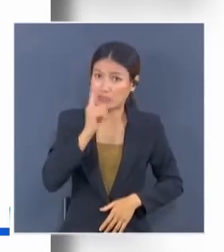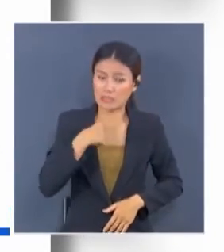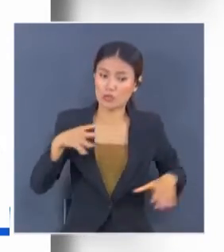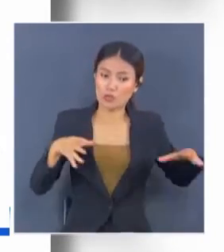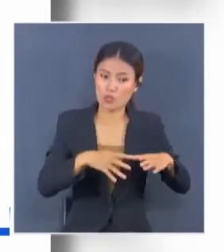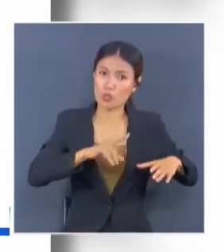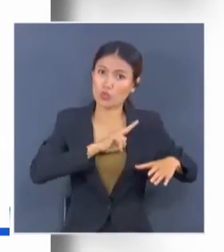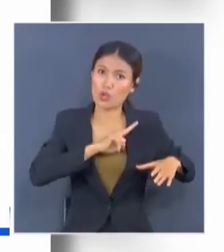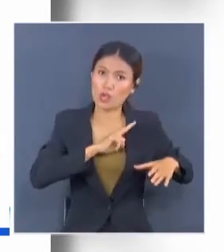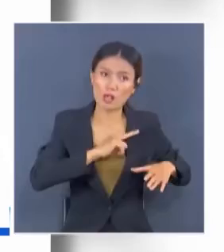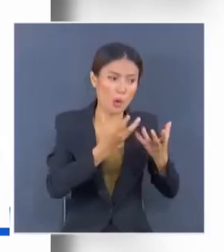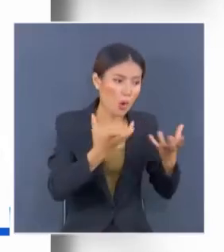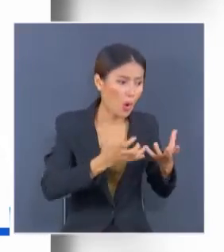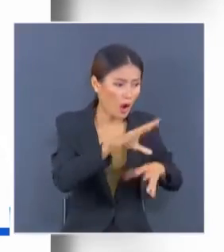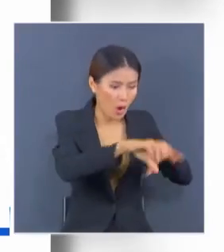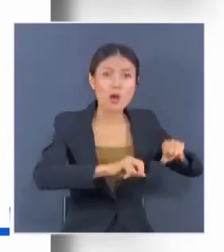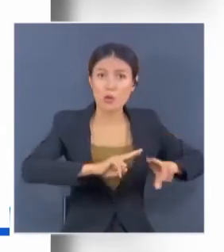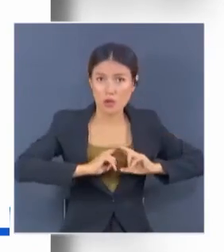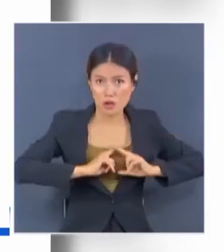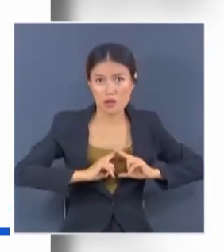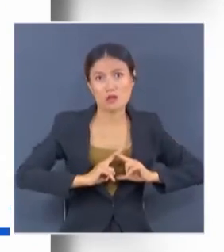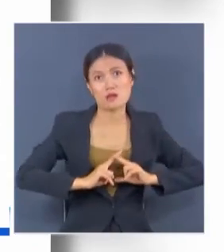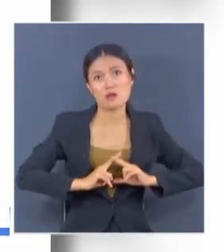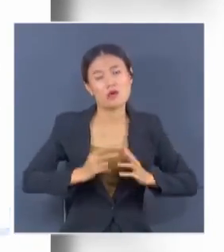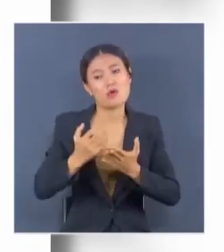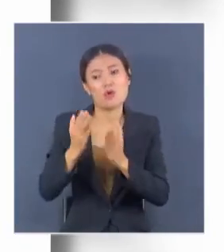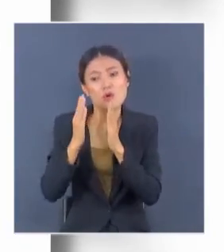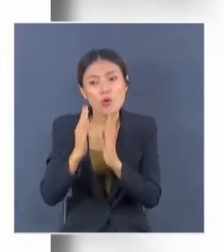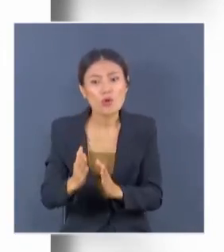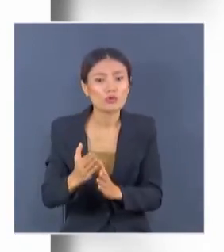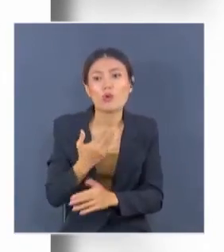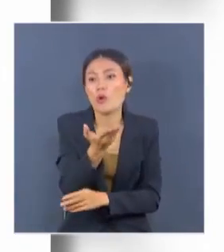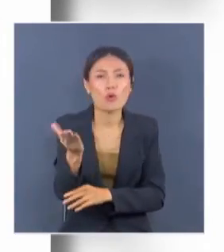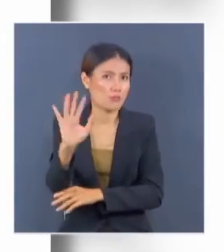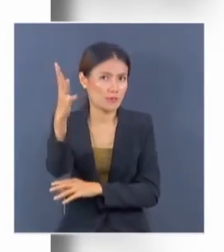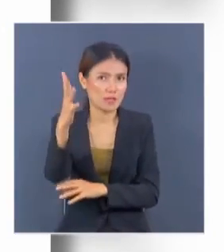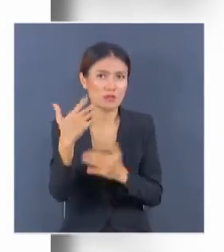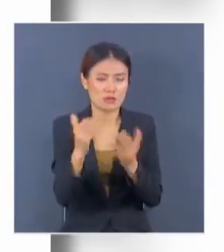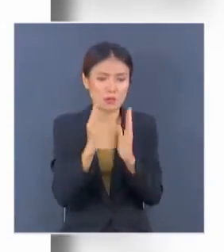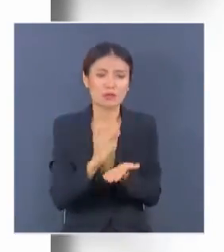ยืนยันไม่ได้เป็นภาระใครตอนนี้ยอดบริจาคทะลุ5ล้านบาทเป็นที่เรียบร้อยแล้วค่ะ